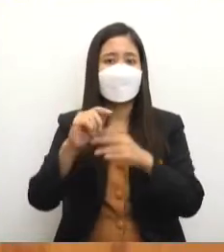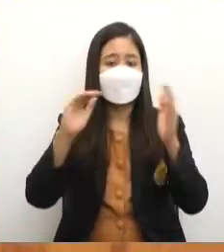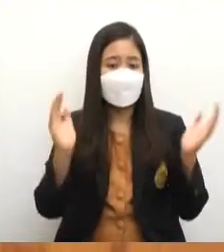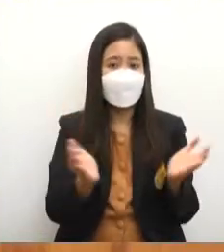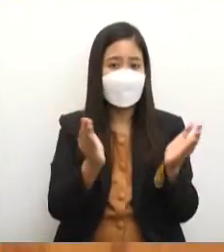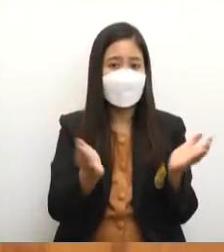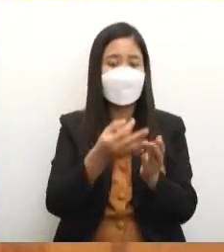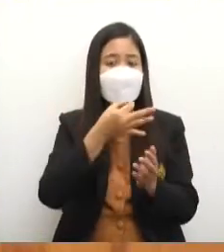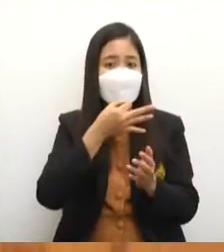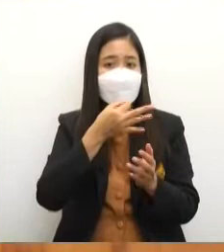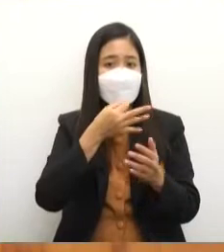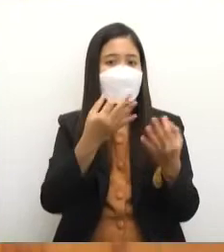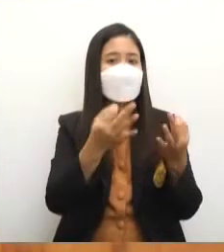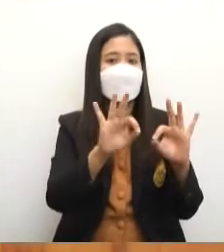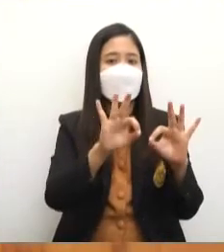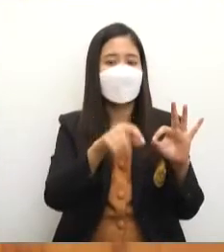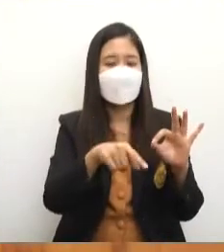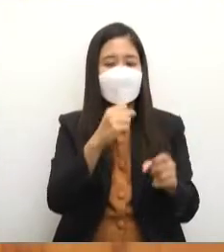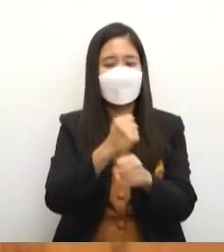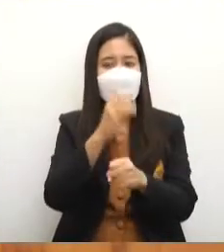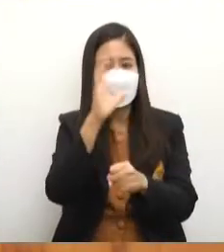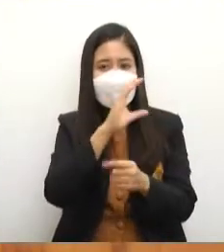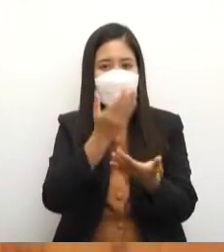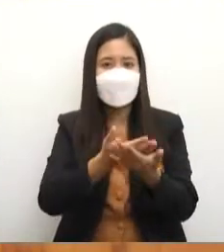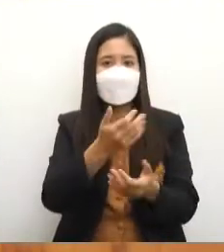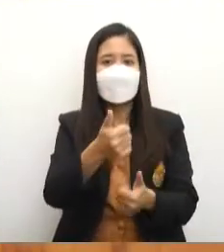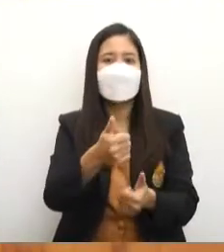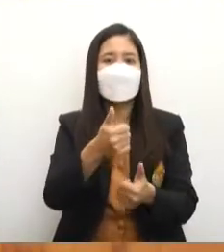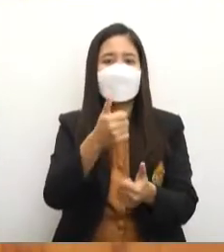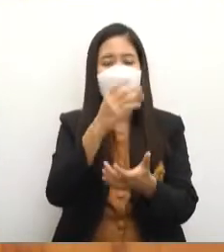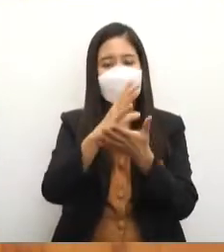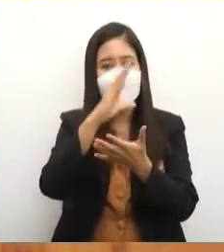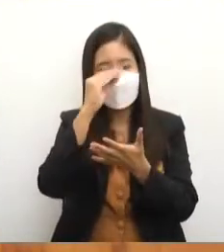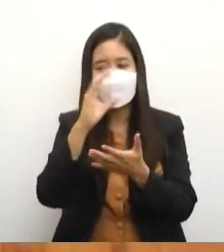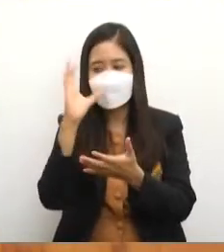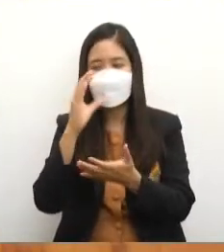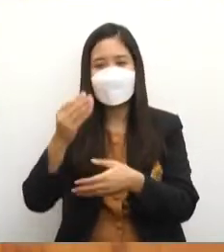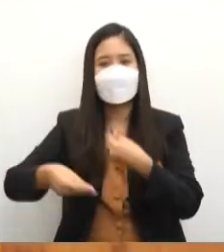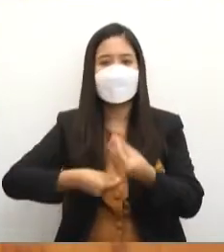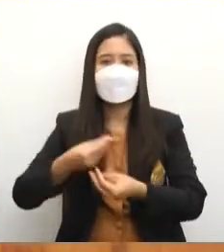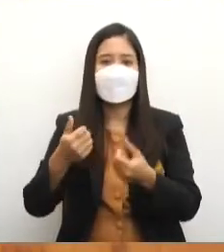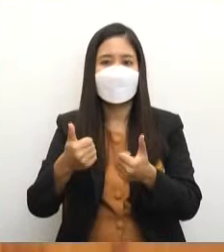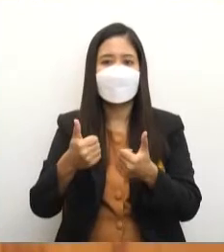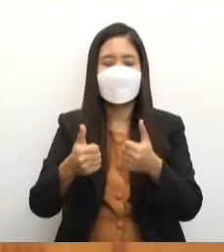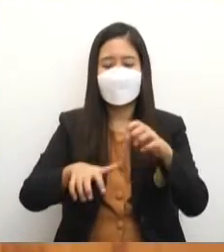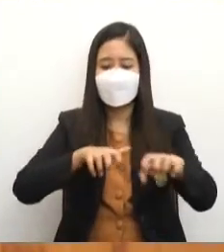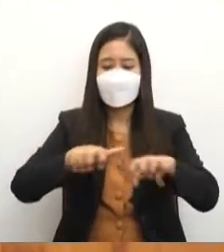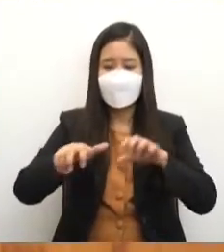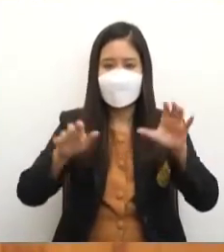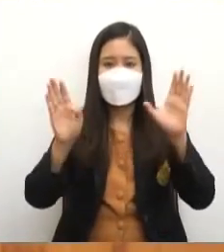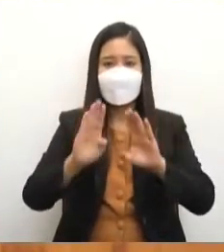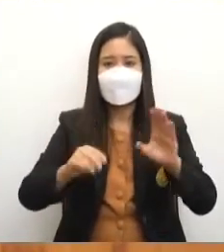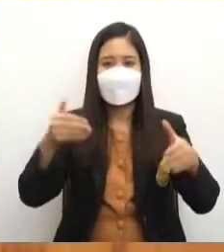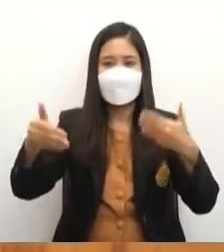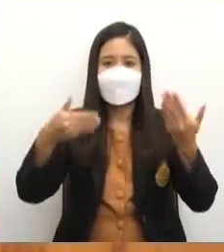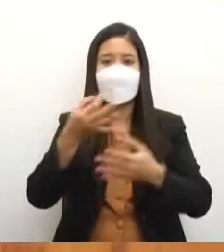สระเพื่อการมีรายได้ระหว่างเรียนค่ะซึ่งเราจะจัดในรูปแบบของกิจกรรมอาชีพเราจะแบ่งเป็น5กลุ่มอา